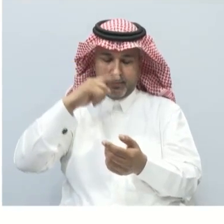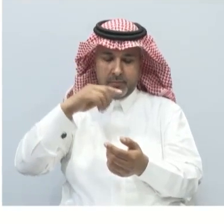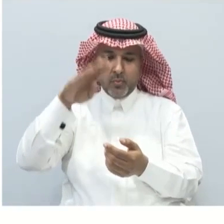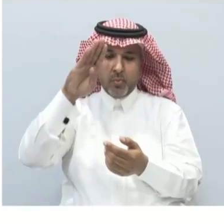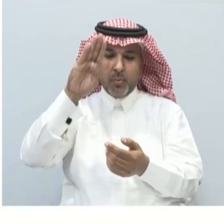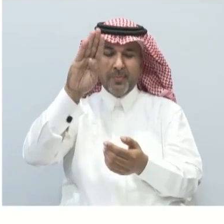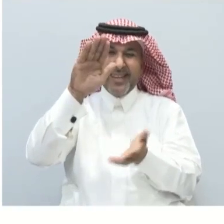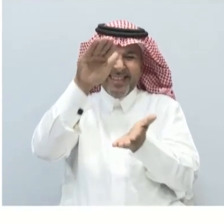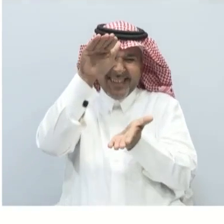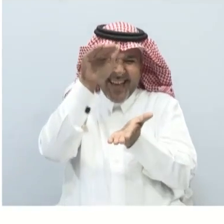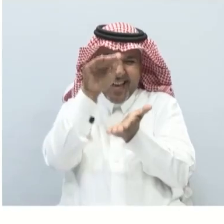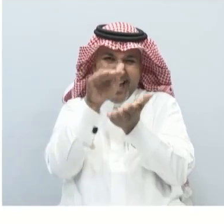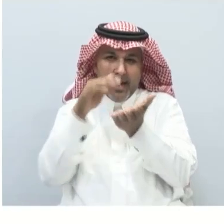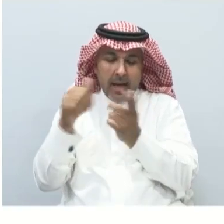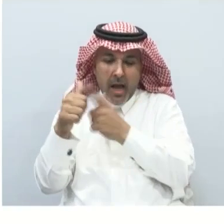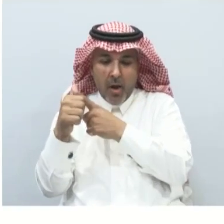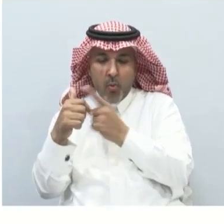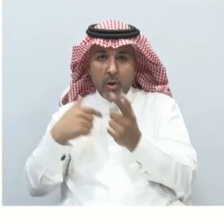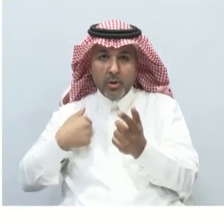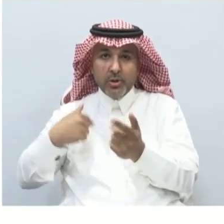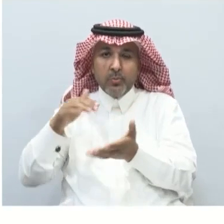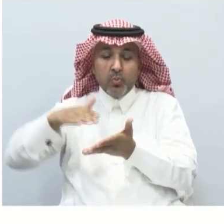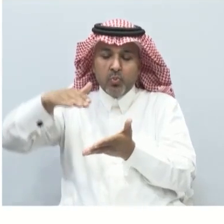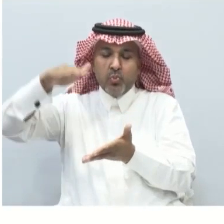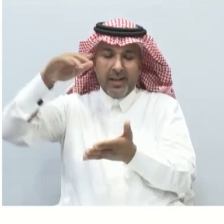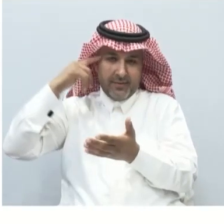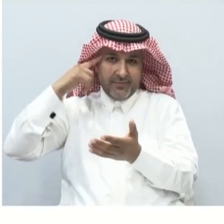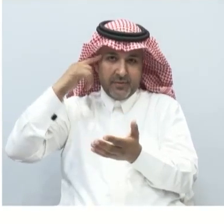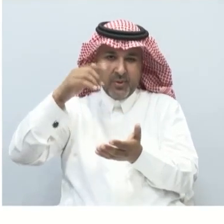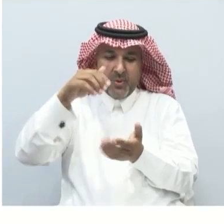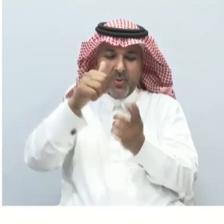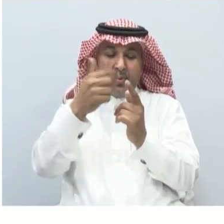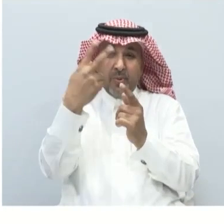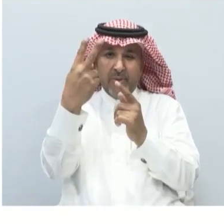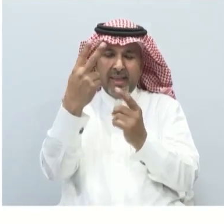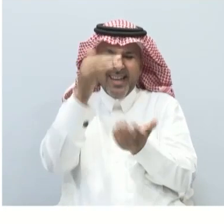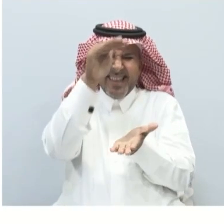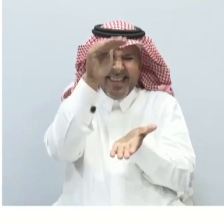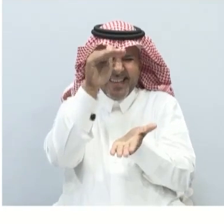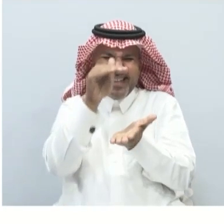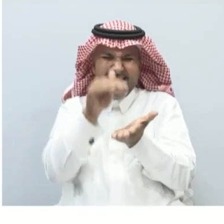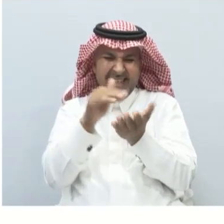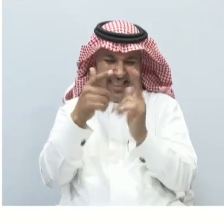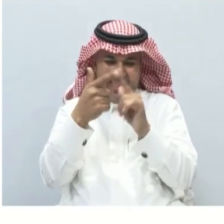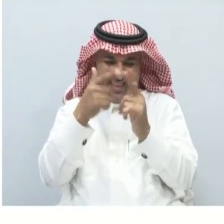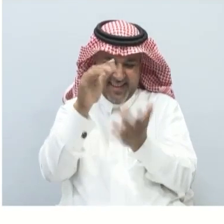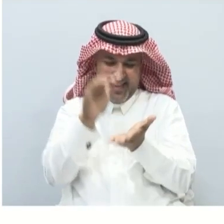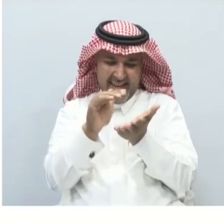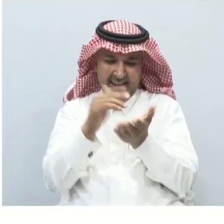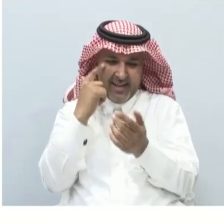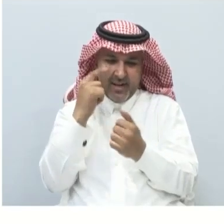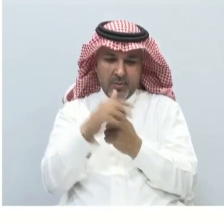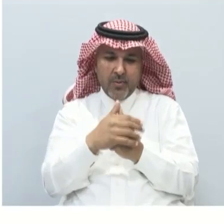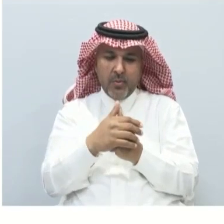يكون الاساس بين الصفر وبين الواحد ثم تكلمنا عن معادله النمو اللي هي اي تي تساوي العدد الاساسي